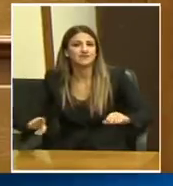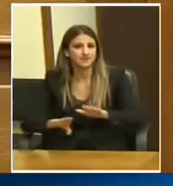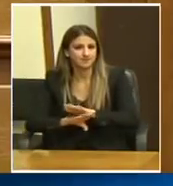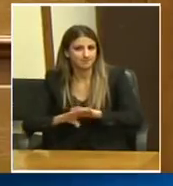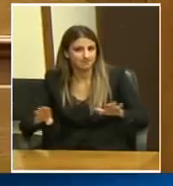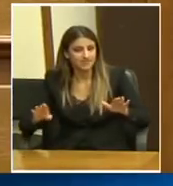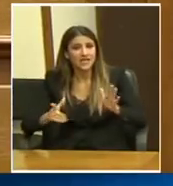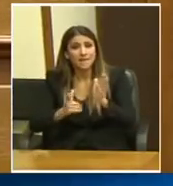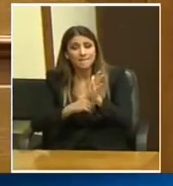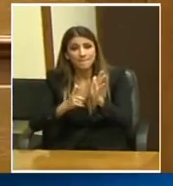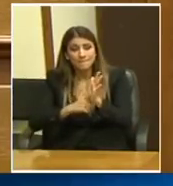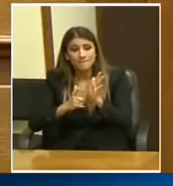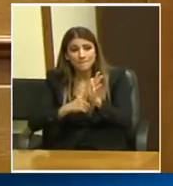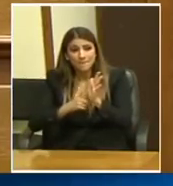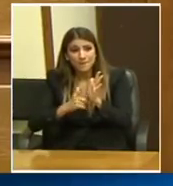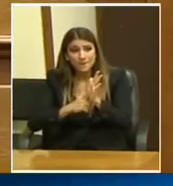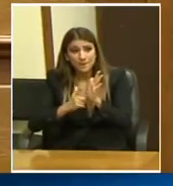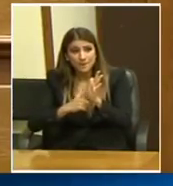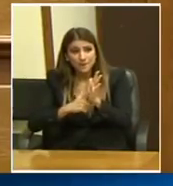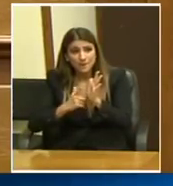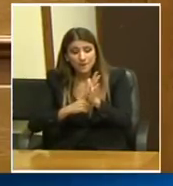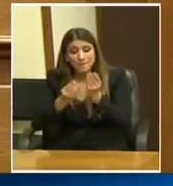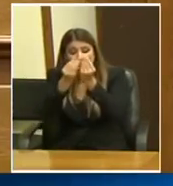τέλος οριστικό σε μία διένεξη, κυρία Βιεννάκη,